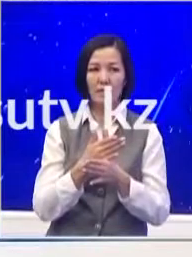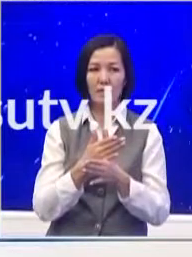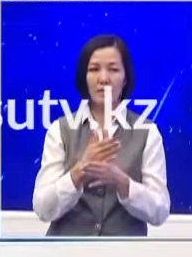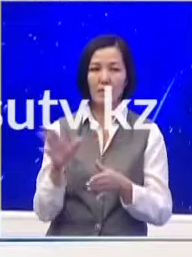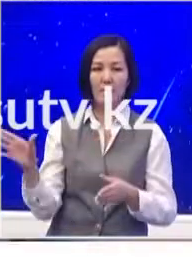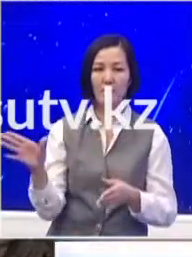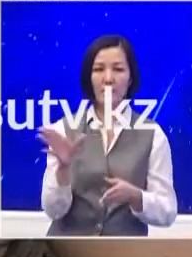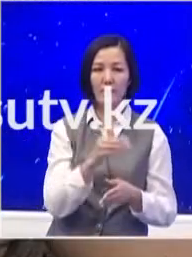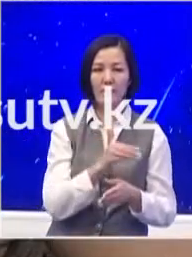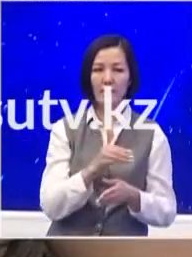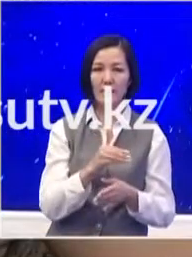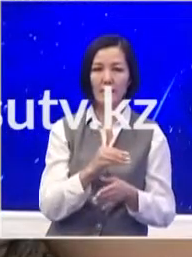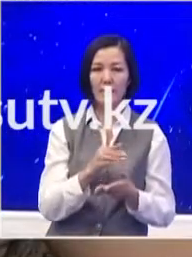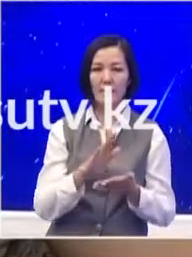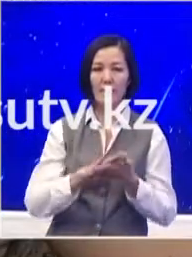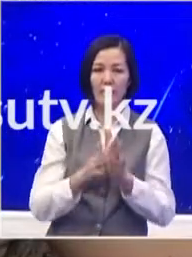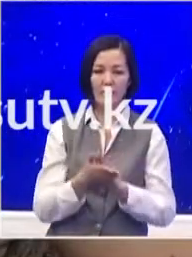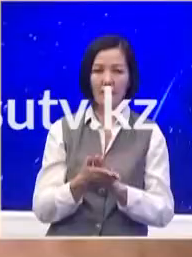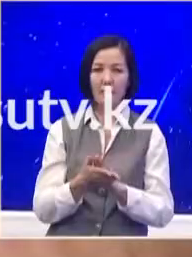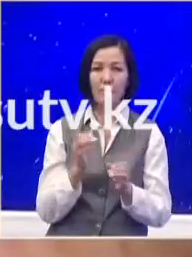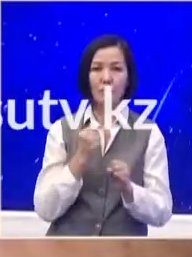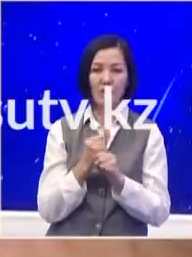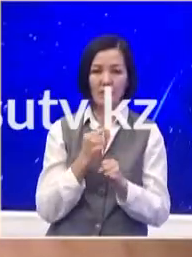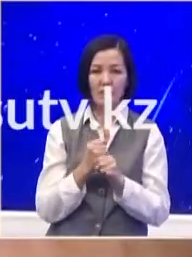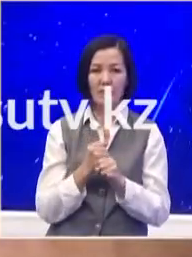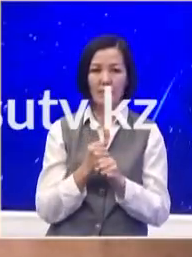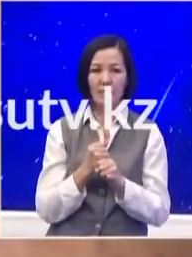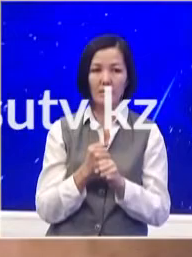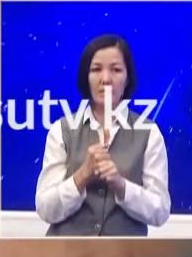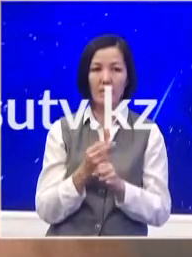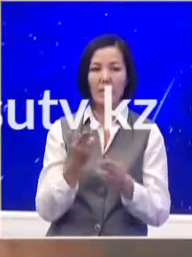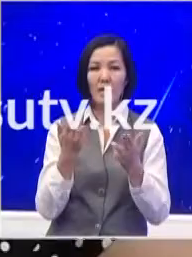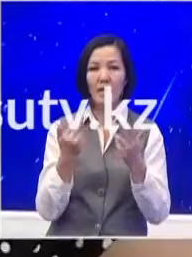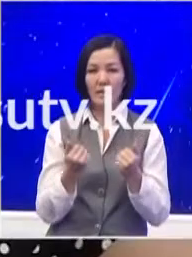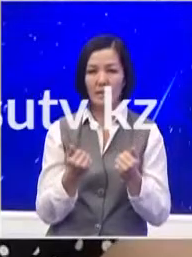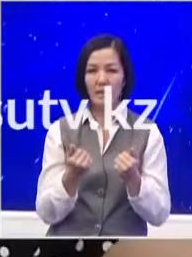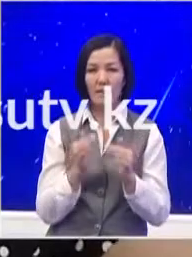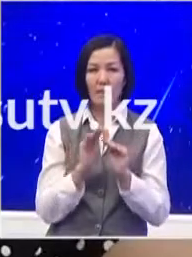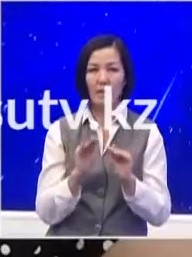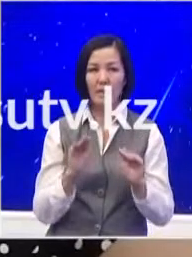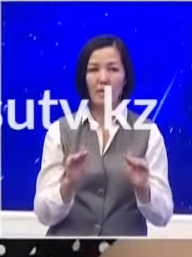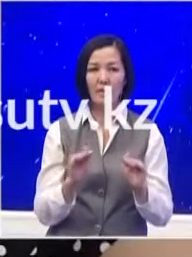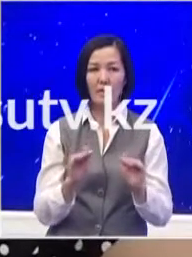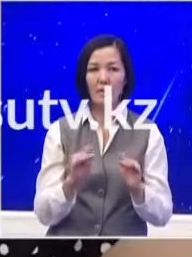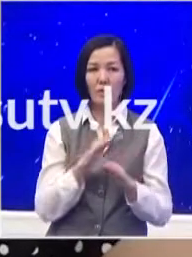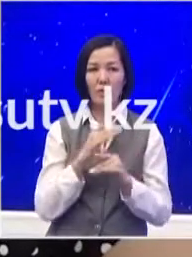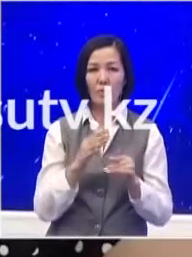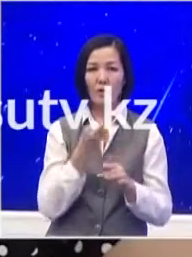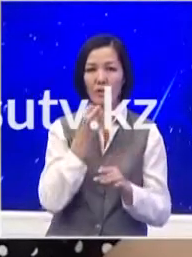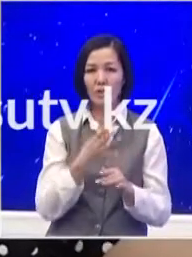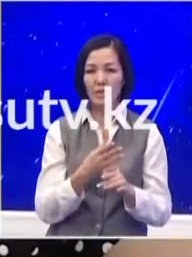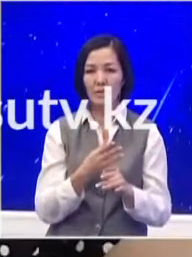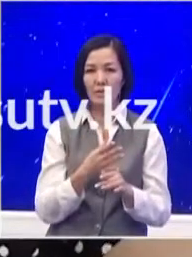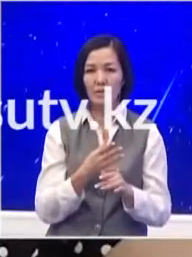Бәрін бірге ақылдасып жасаймыз. Әрине балалардың көп болғаны жақсы,